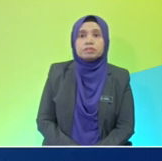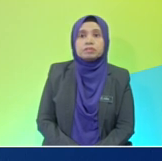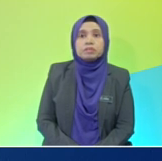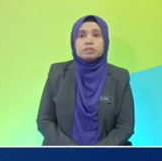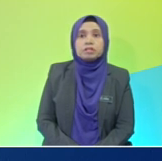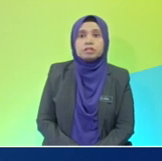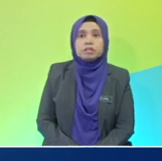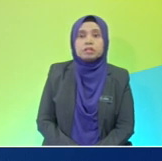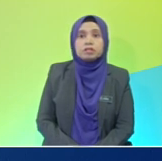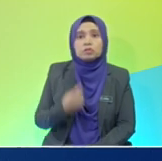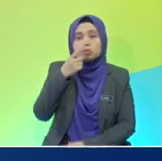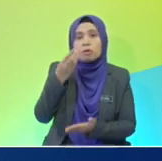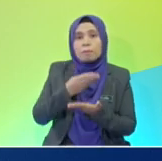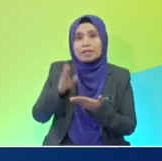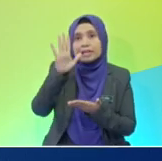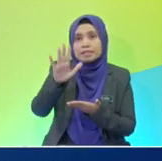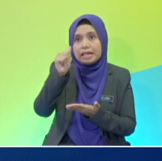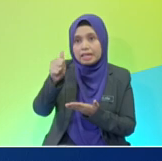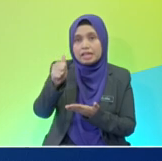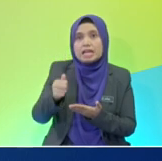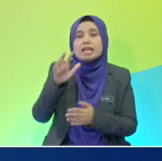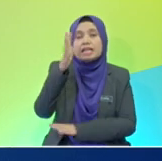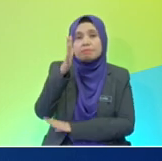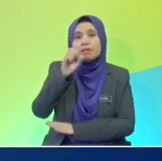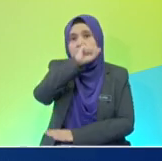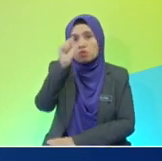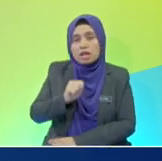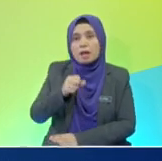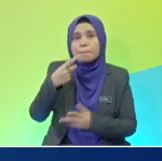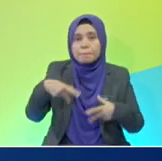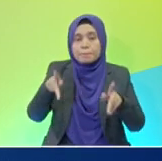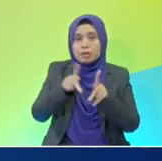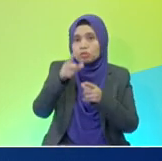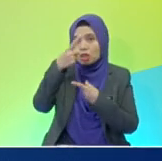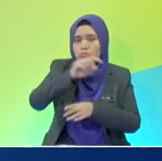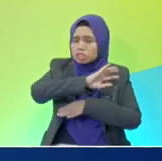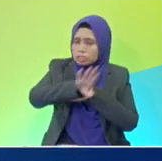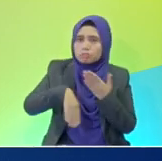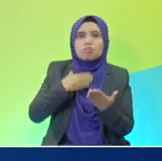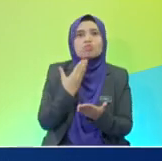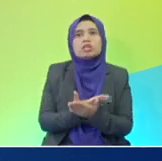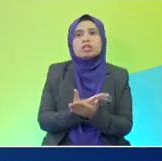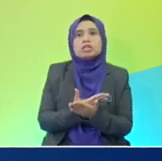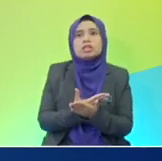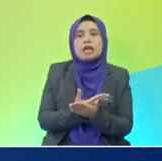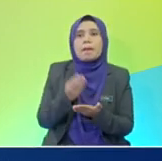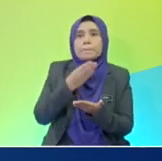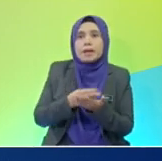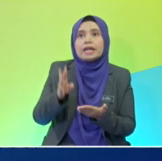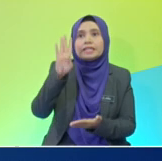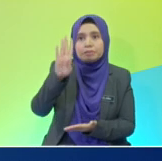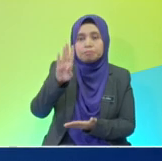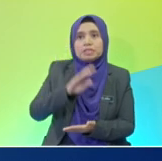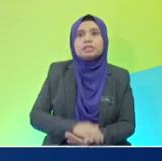Oke untuk bagian ini 15 soal lain dan murid belum menjawab kesemuanya Oke kemudian bahagia